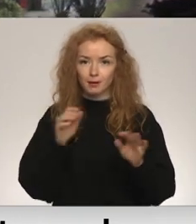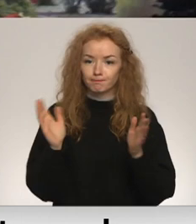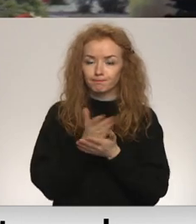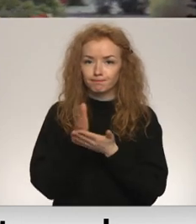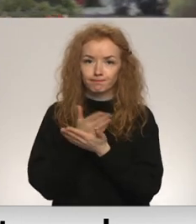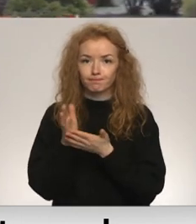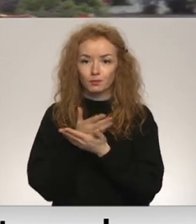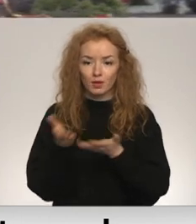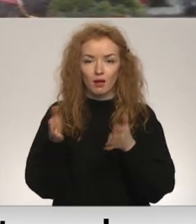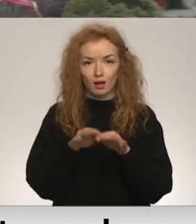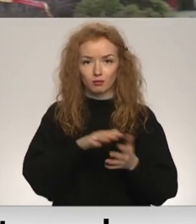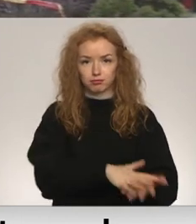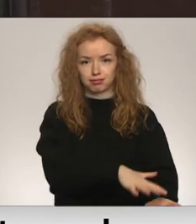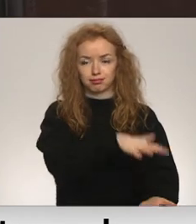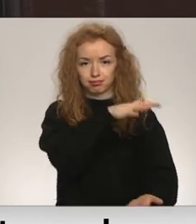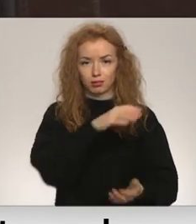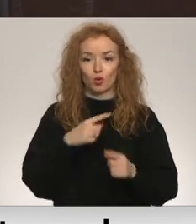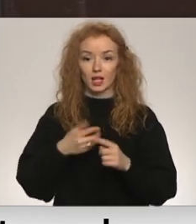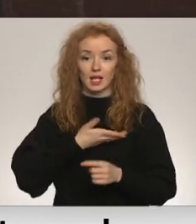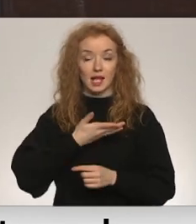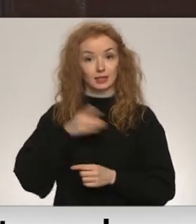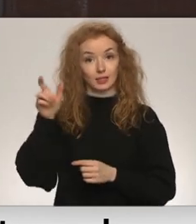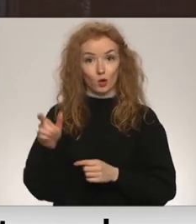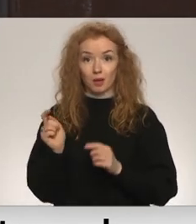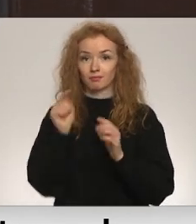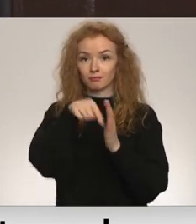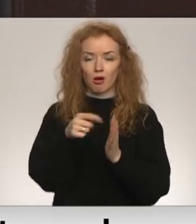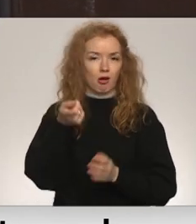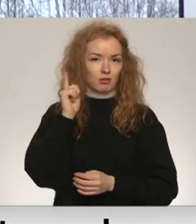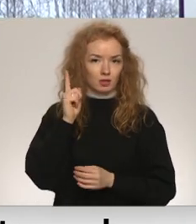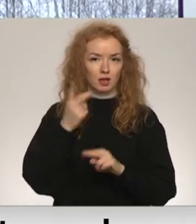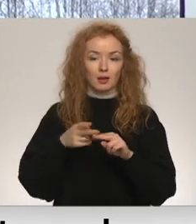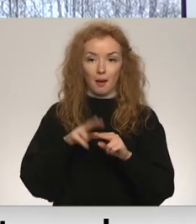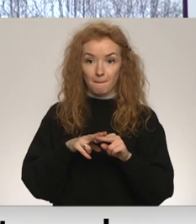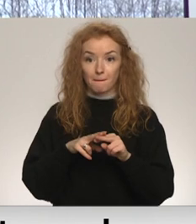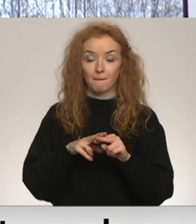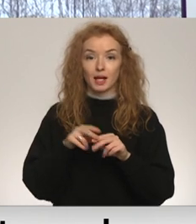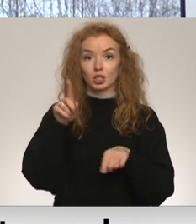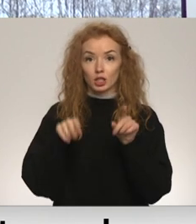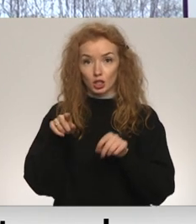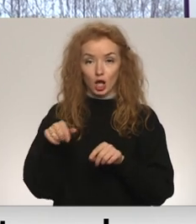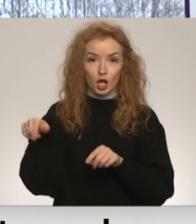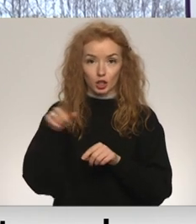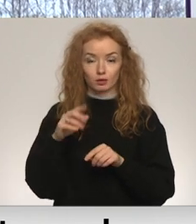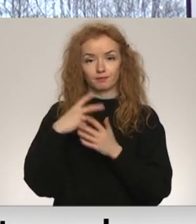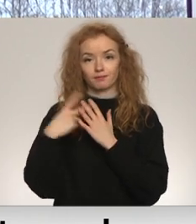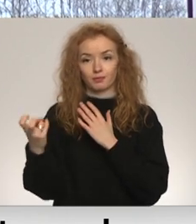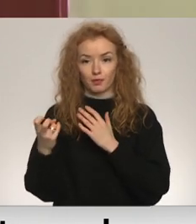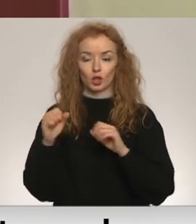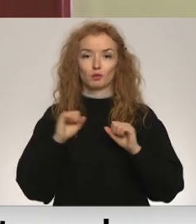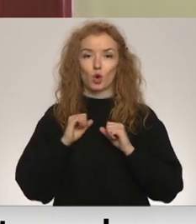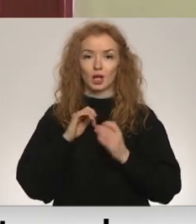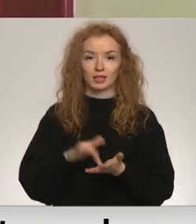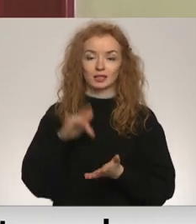tiek šķirotas un krauts kaudzēs. Iedzīvotājiem ēkā uzturēties aizliegts, tāpēc tie trīs naktis pavadījuši Ozolniekos sporta